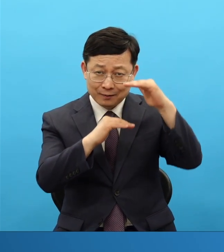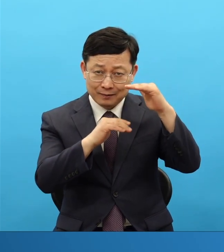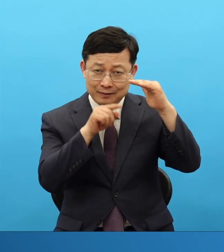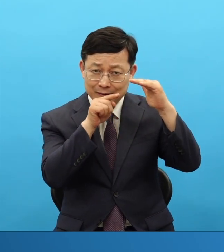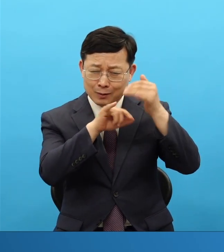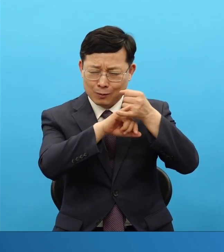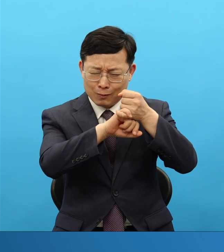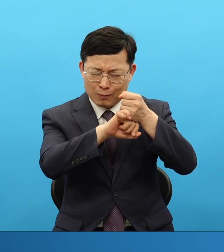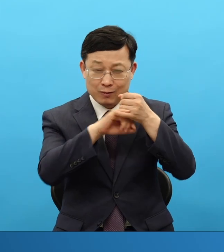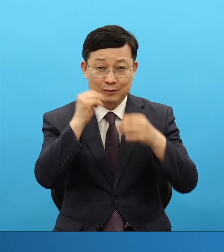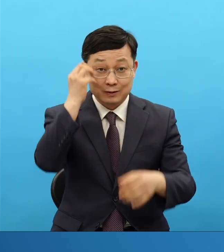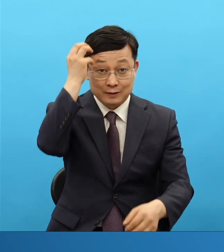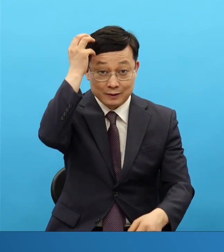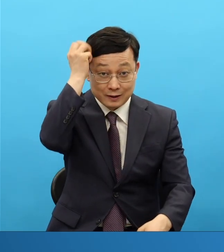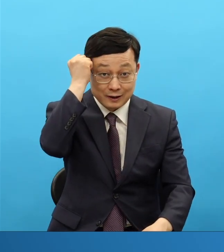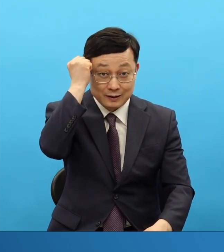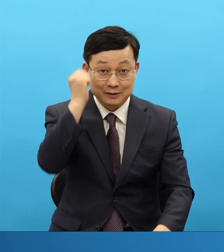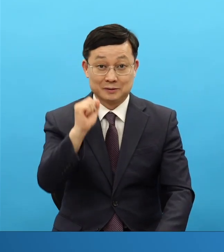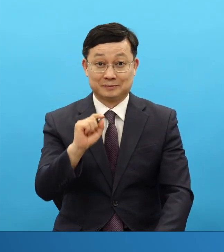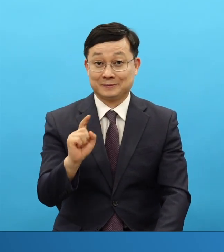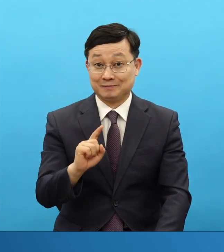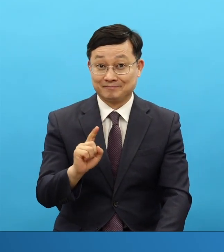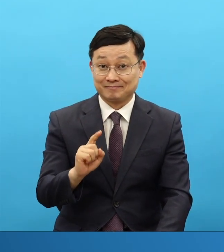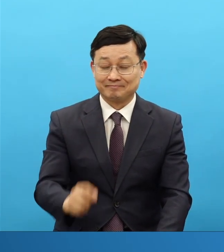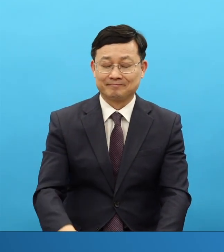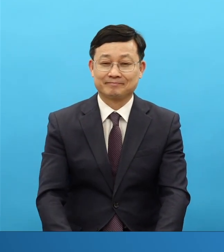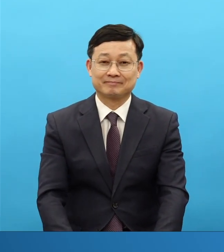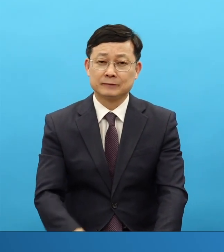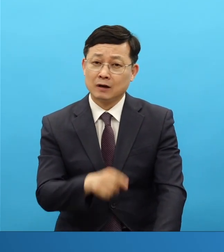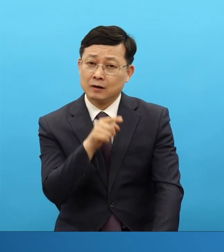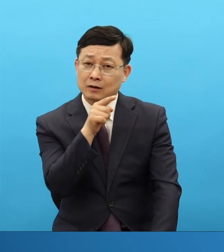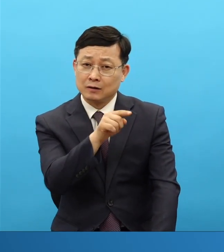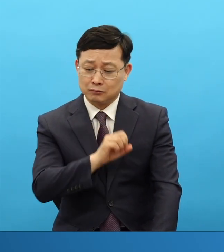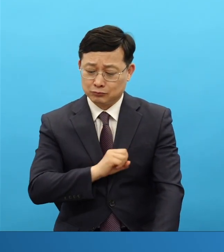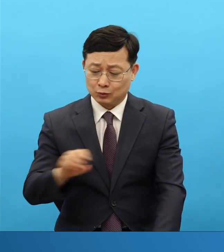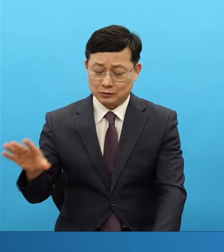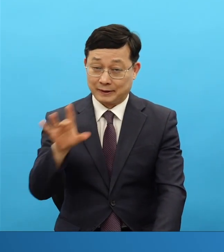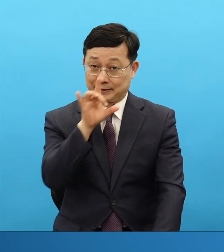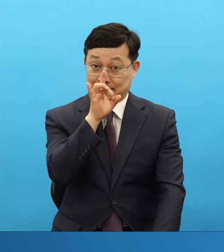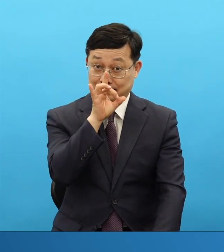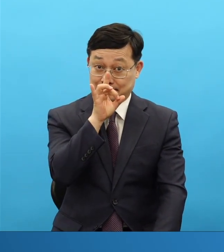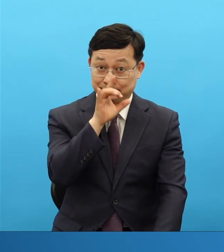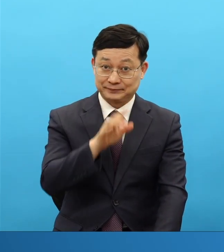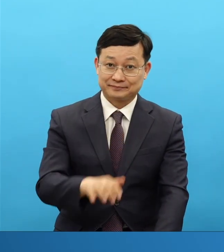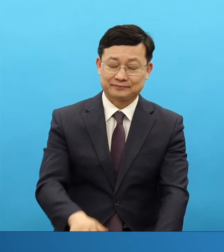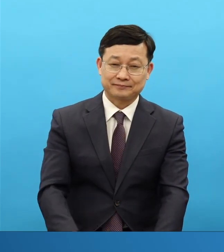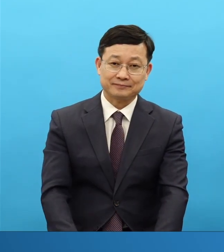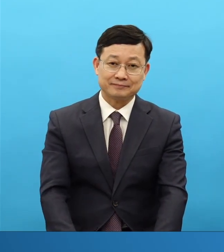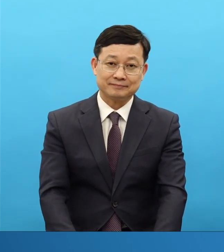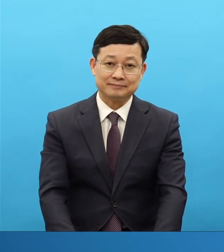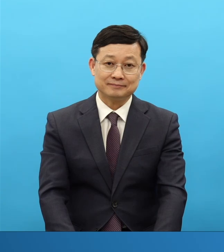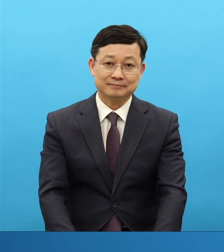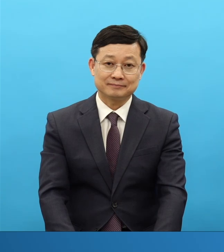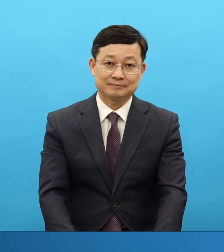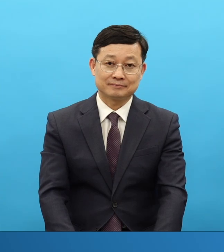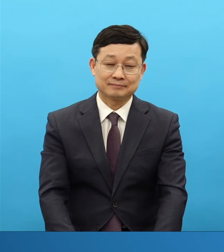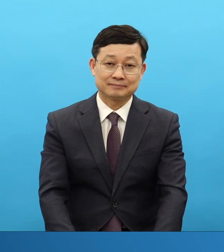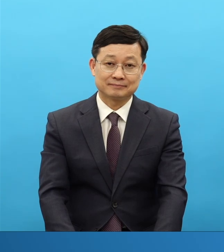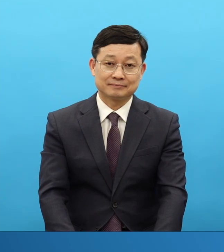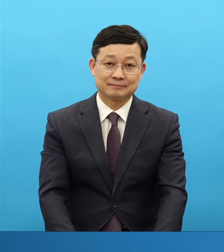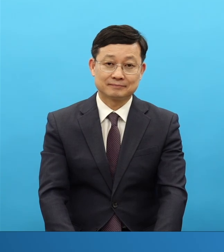must remember in our introduction. 이걸 놓치면 안 되죠. You must not lose hold of this. 왜